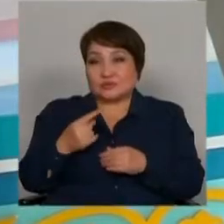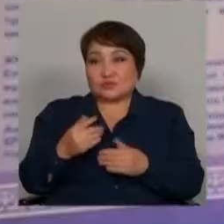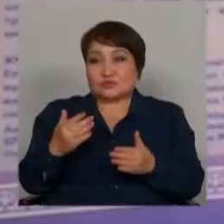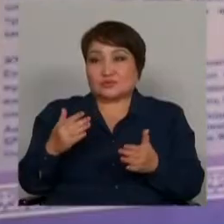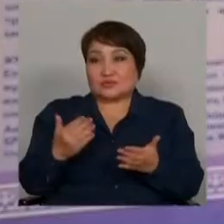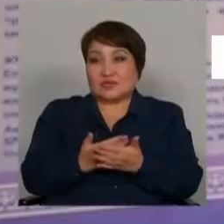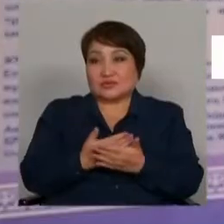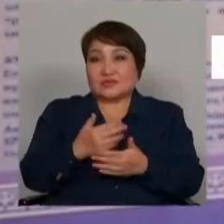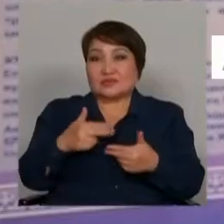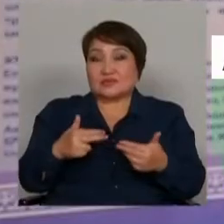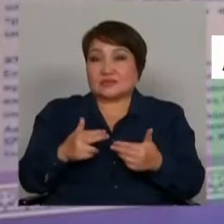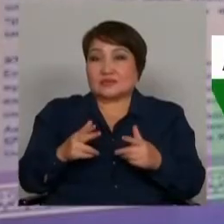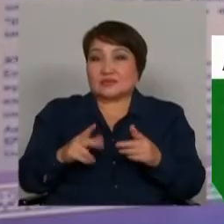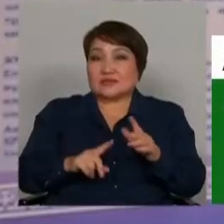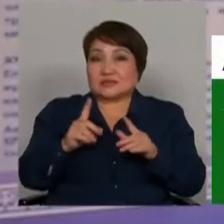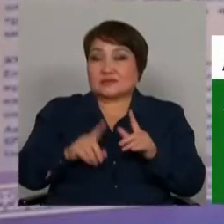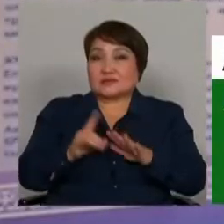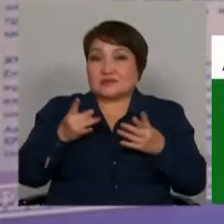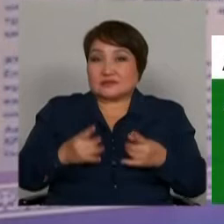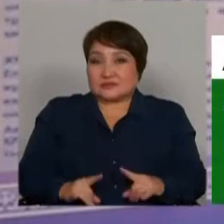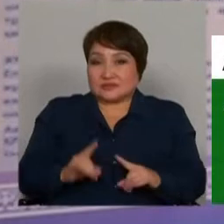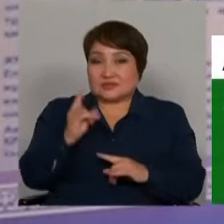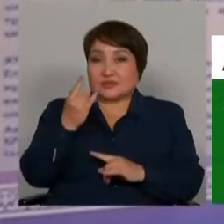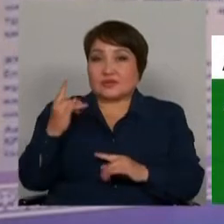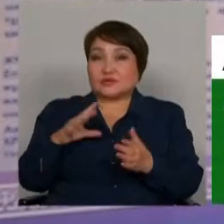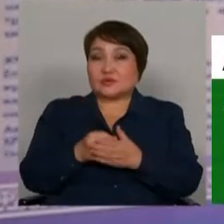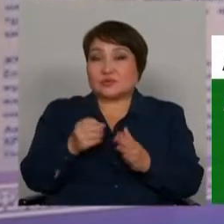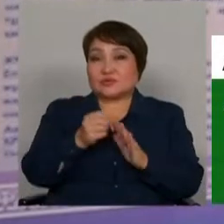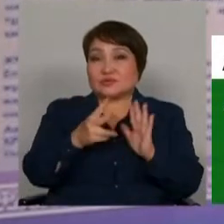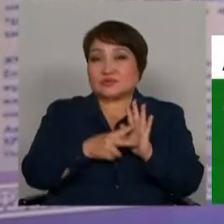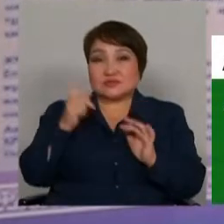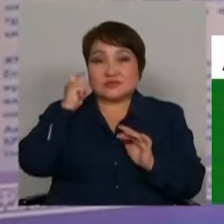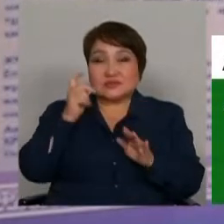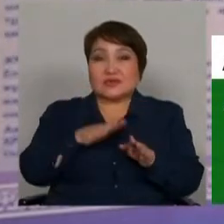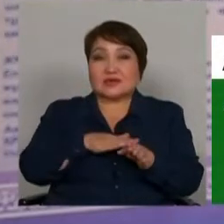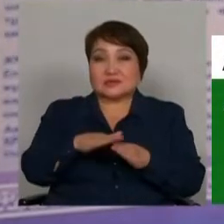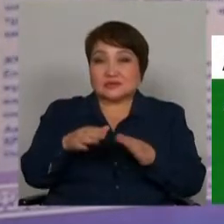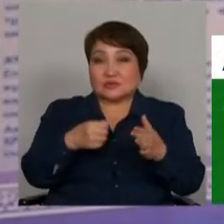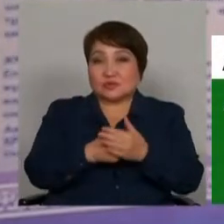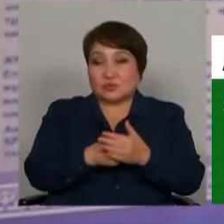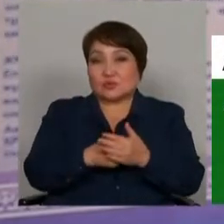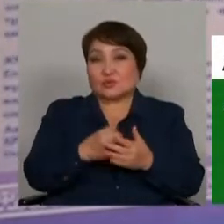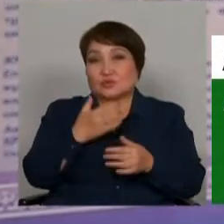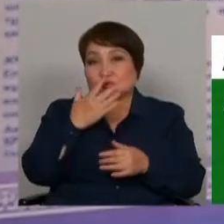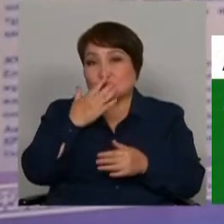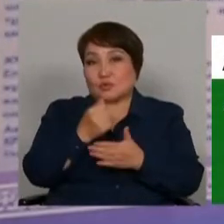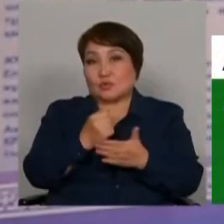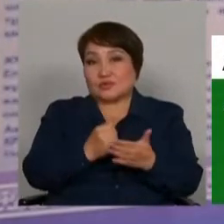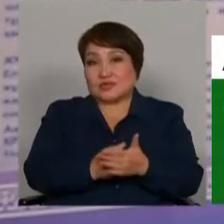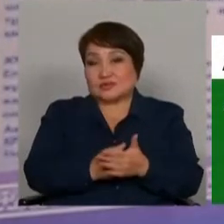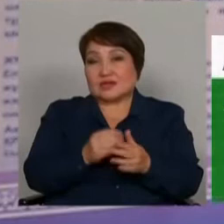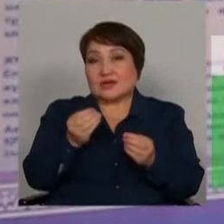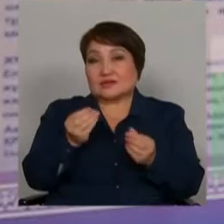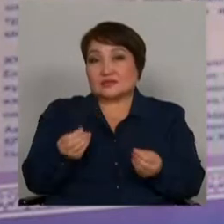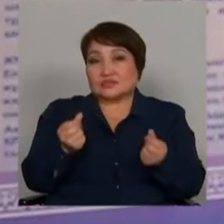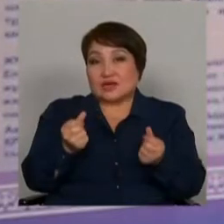келген сәбилерге 18 жасқа дейін оған жаңағы мынау ұлттық қордан ақша аударып, бұл